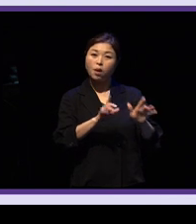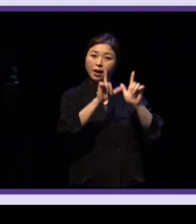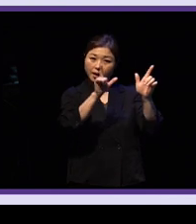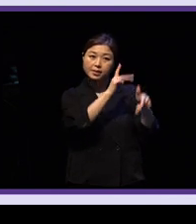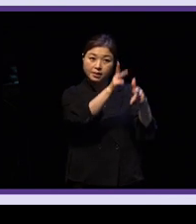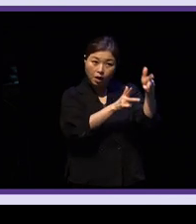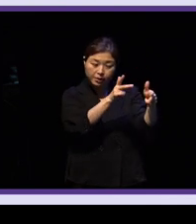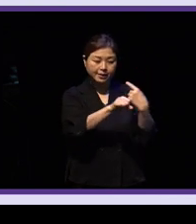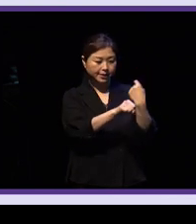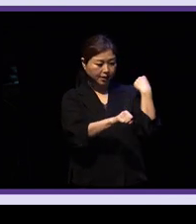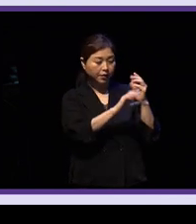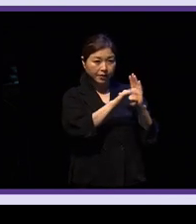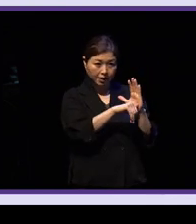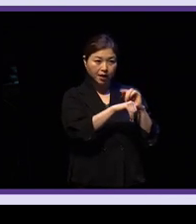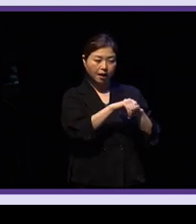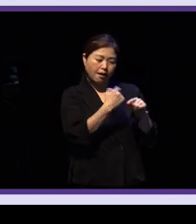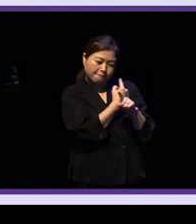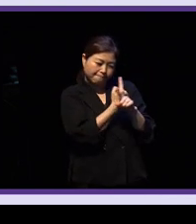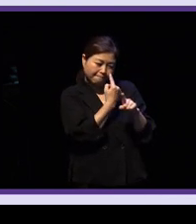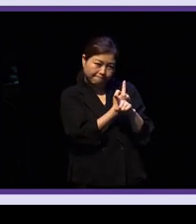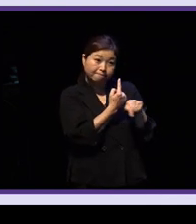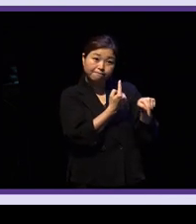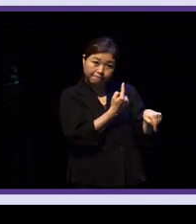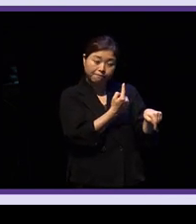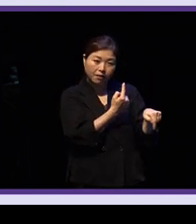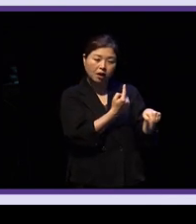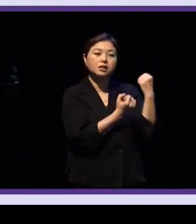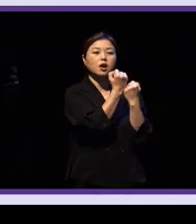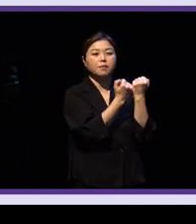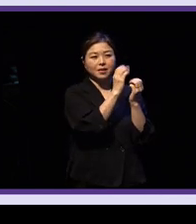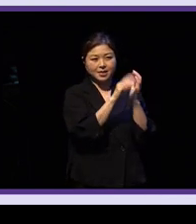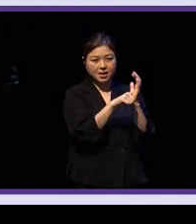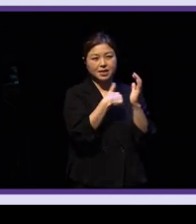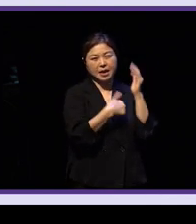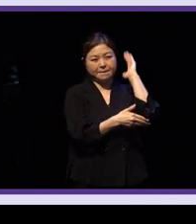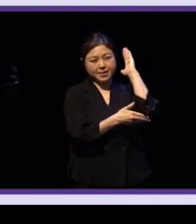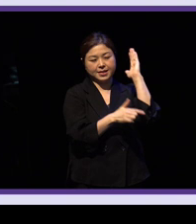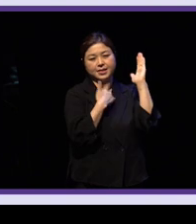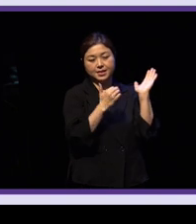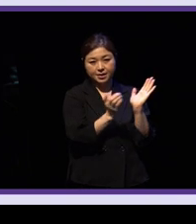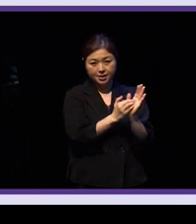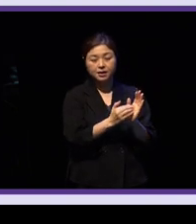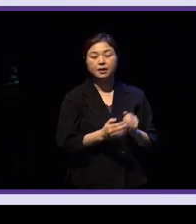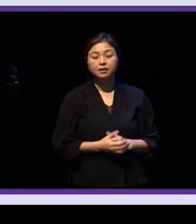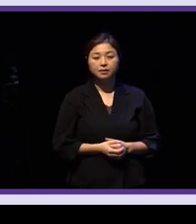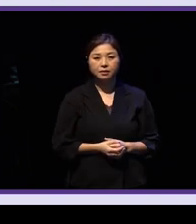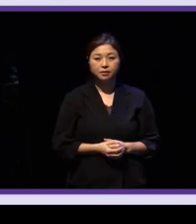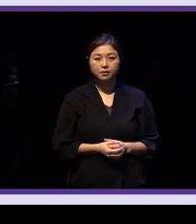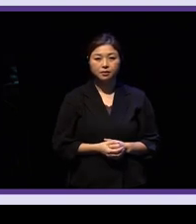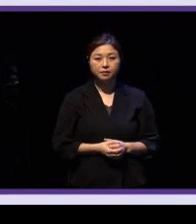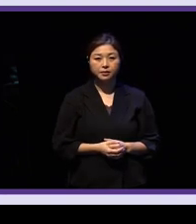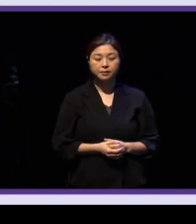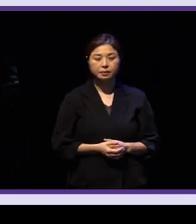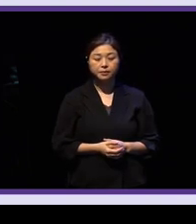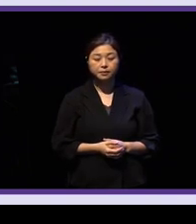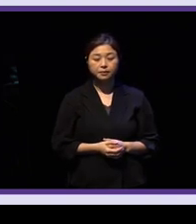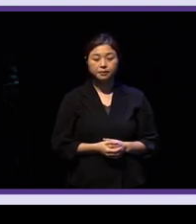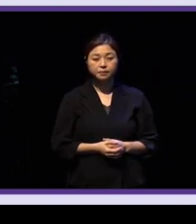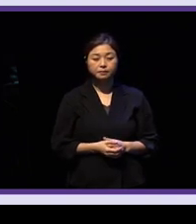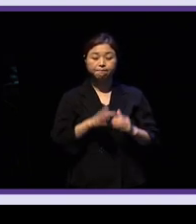사업을 작년에 개선 포인트들을 작년 사업 설명 이자리에서 설명을 드린 바가 있었는데요 그때 당시에는